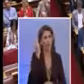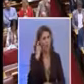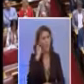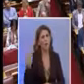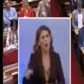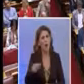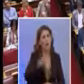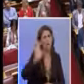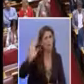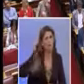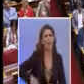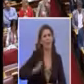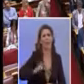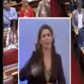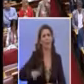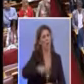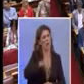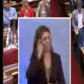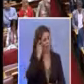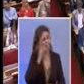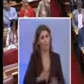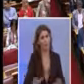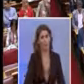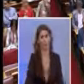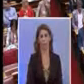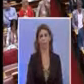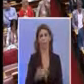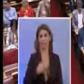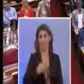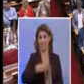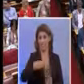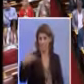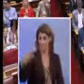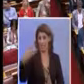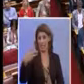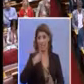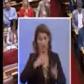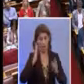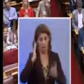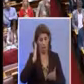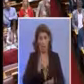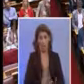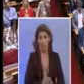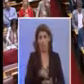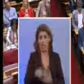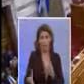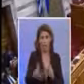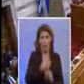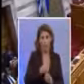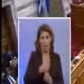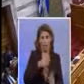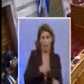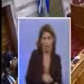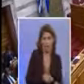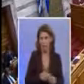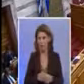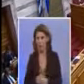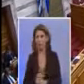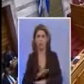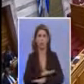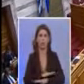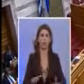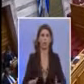Αλλά να ξέρετε κάτι, εμείς έχουμε αποφασίσει αυτή η ομοιρία και αυτό το παιχνίδι των εκατέρωθεν εκβιασμών να τελειώσει. Για πρώτη